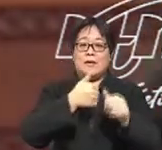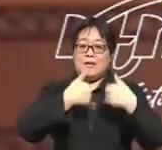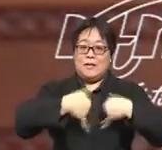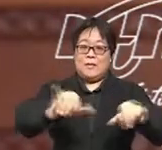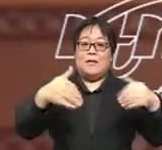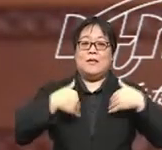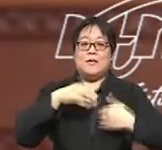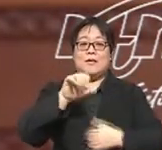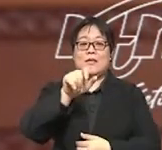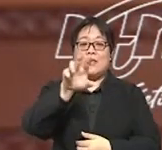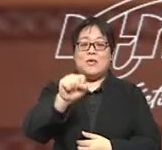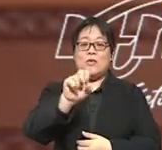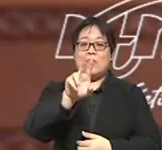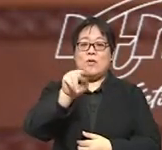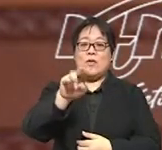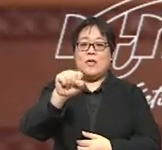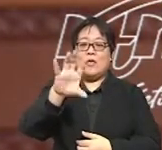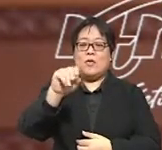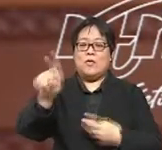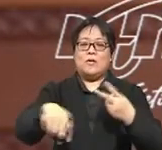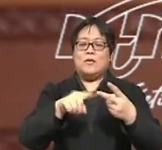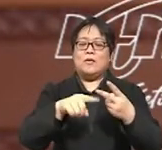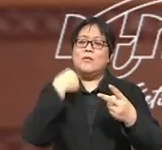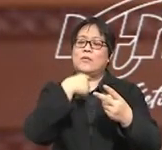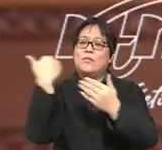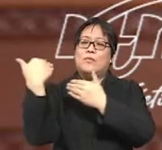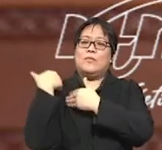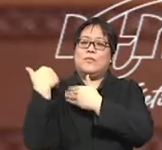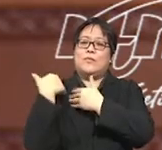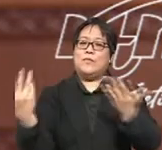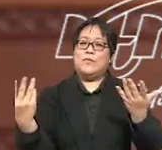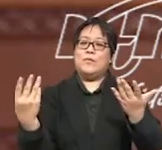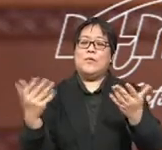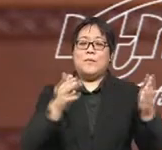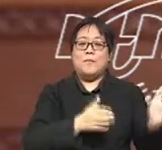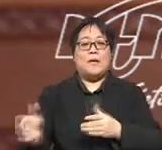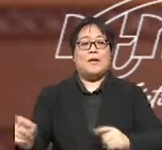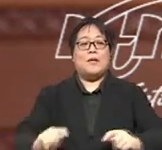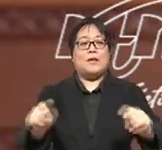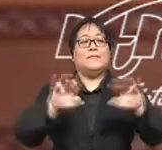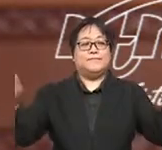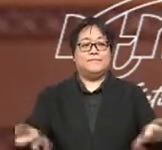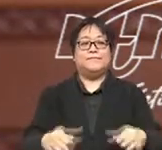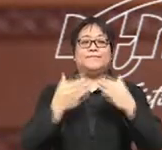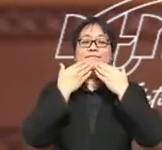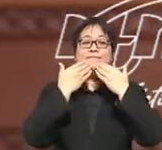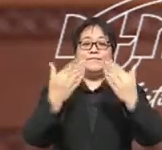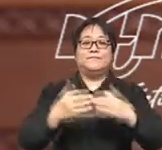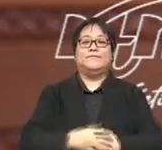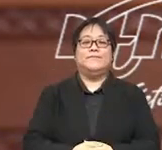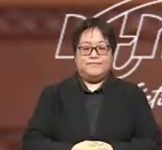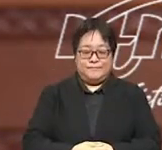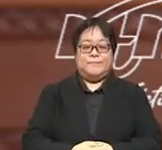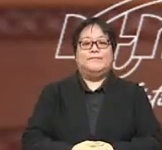UNESCO dan pihak menikah yang akan dipertanggungjawabkan untuk memastikan plan tidak akan terlaksana kekasih proses